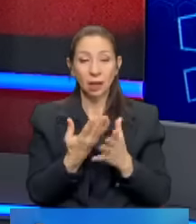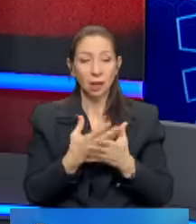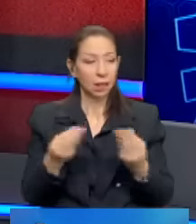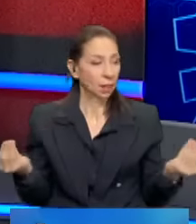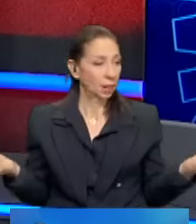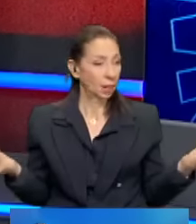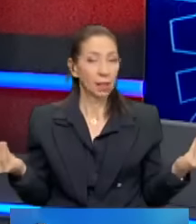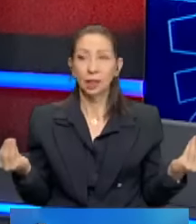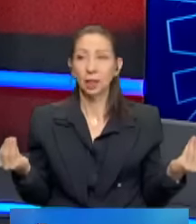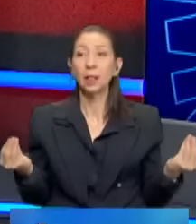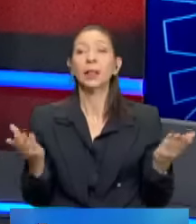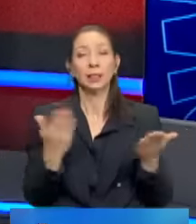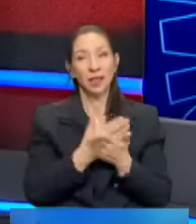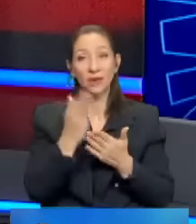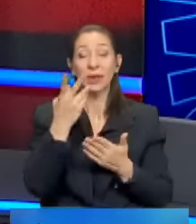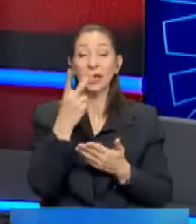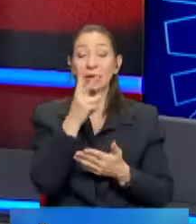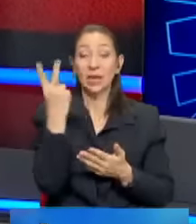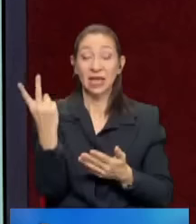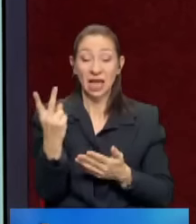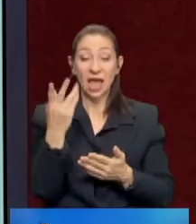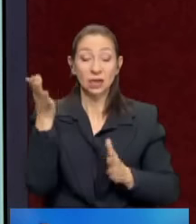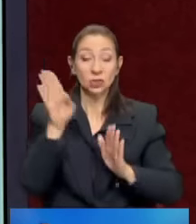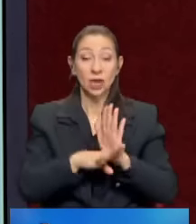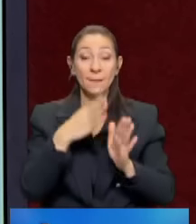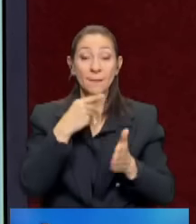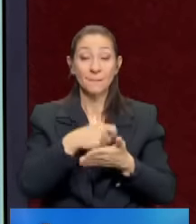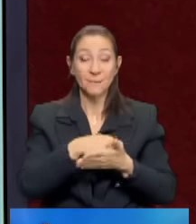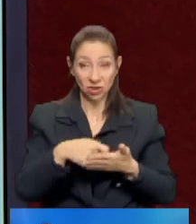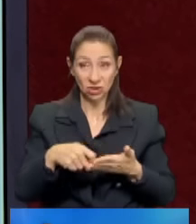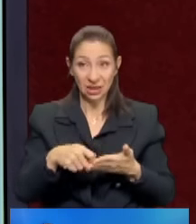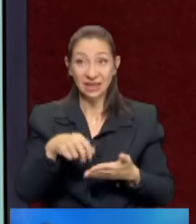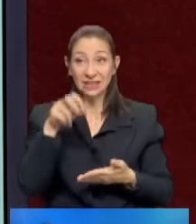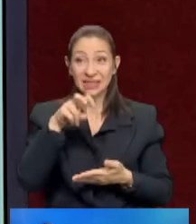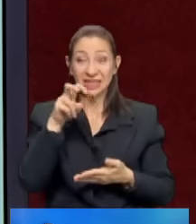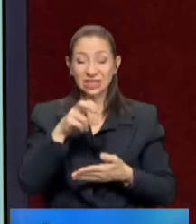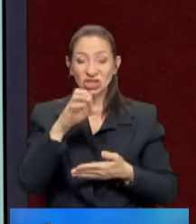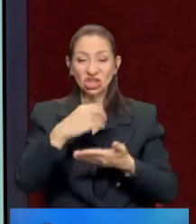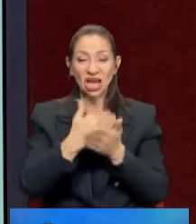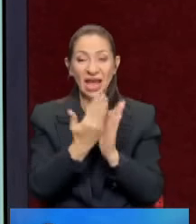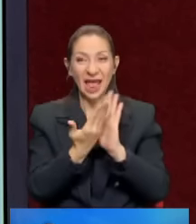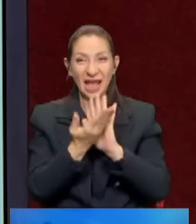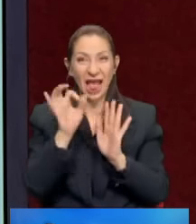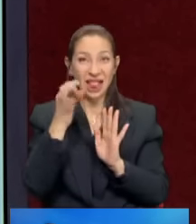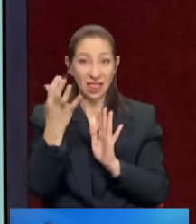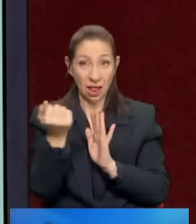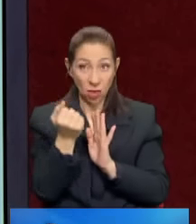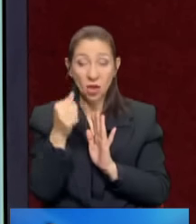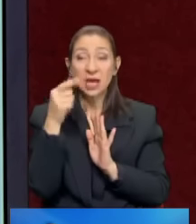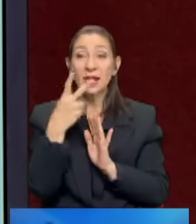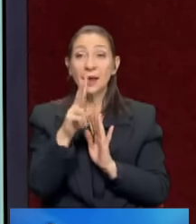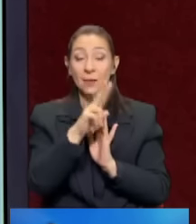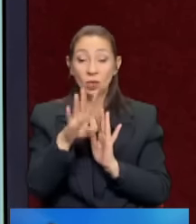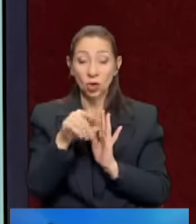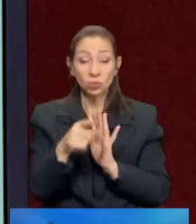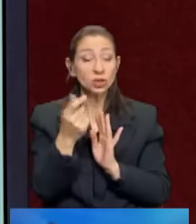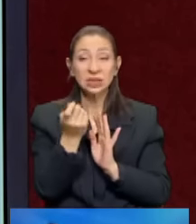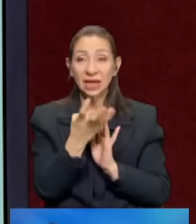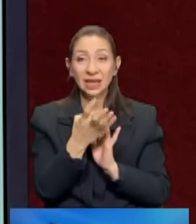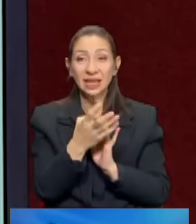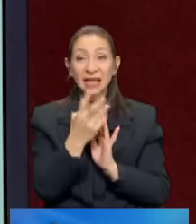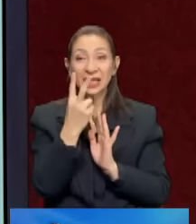eksilmiş devam edelim 2'de en düşük emekli maaşıyla 8 çeyrek altın alınabilir Ken 2024'te Bu